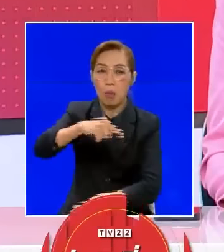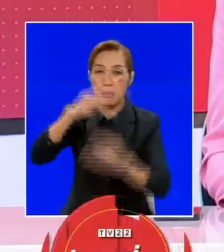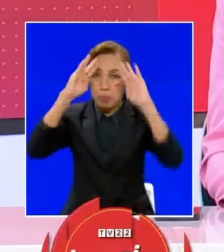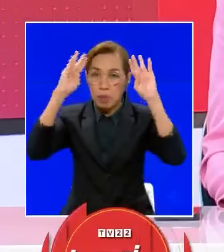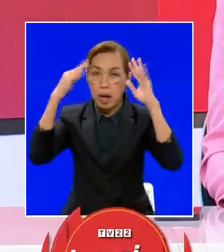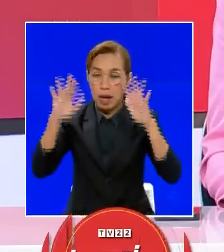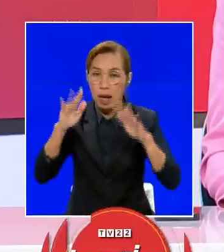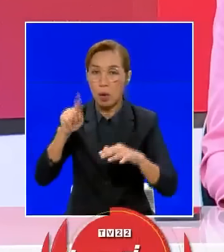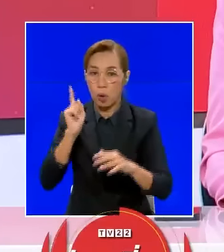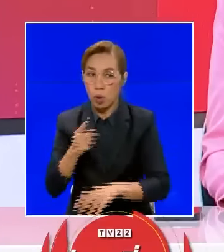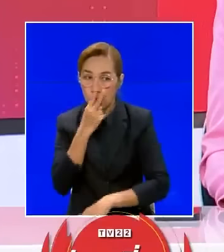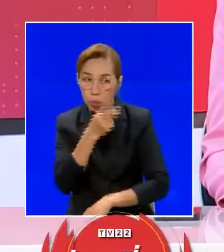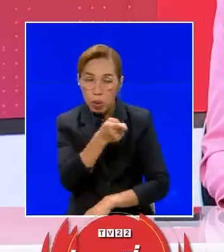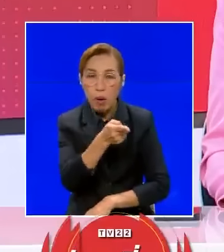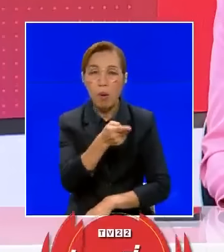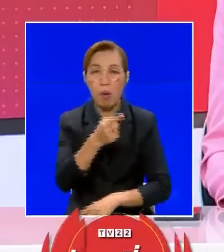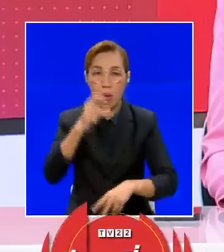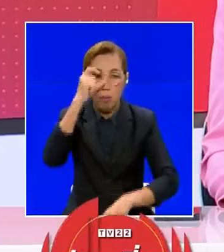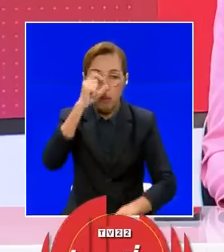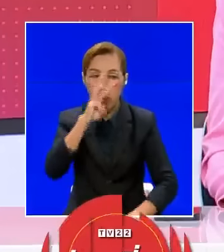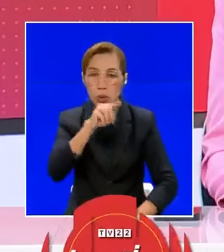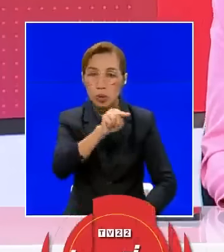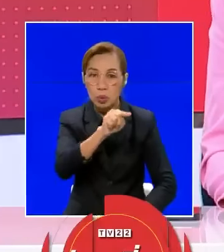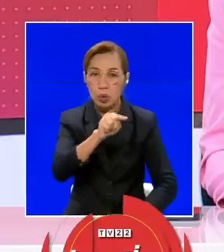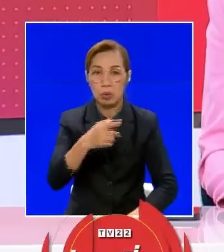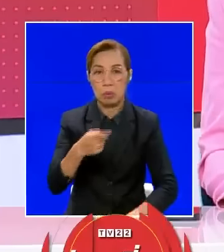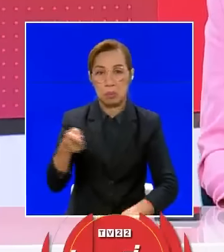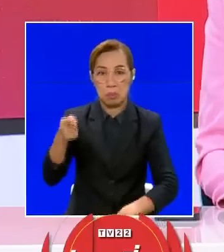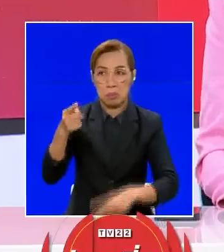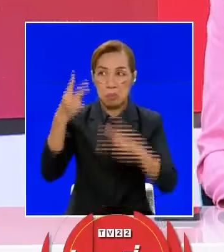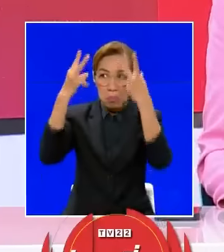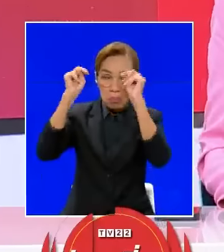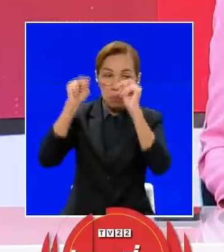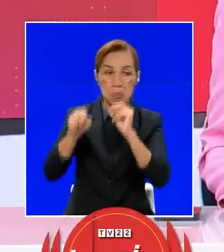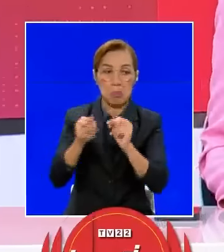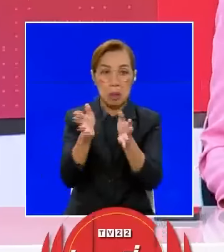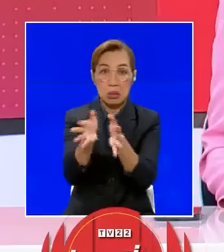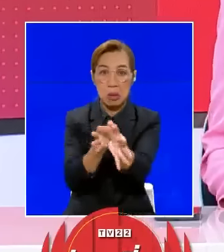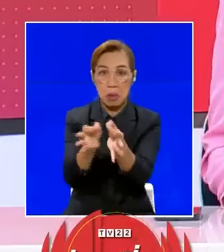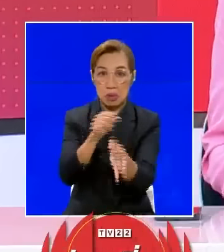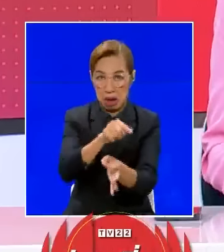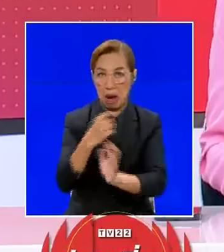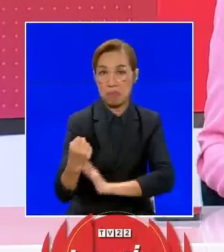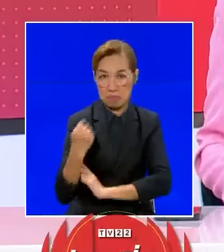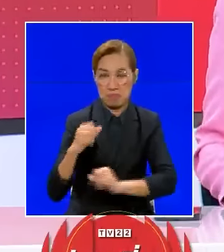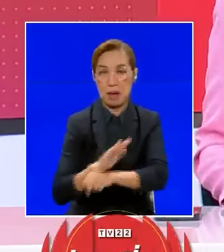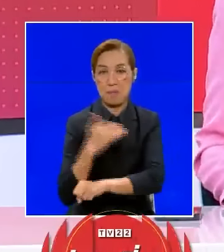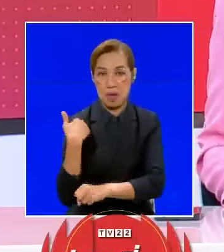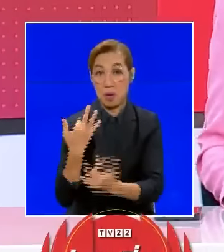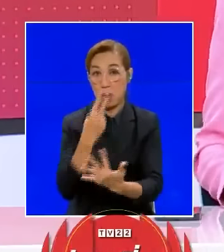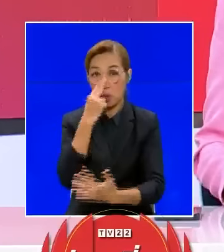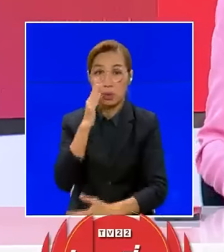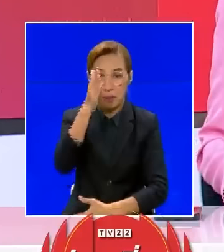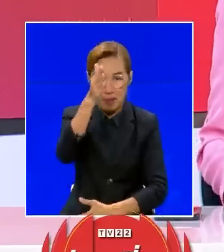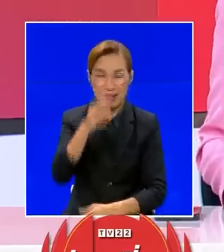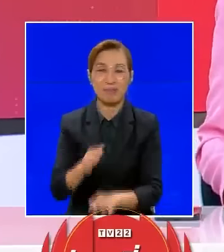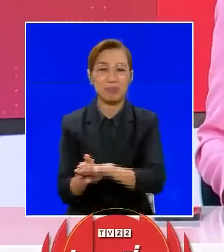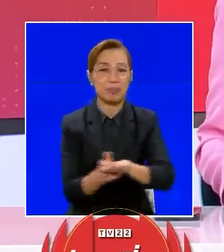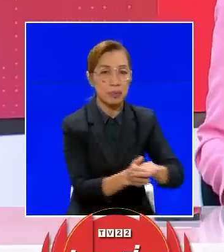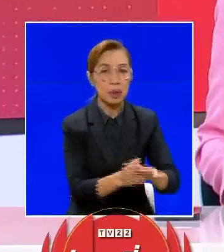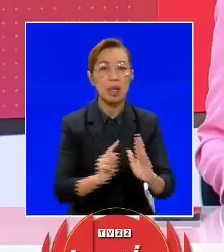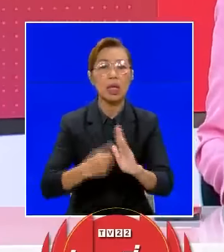าดูเป็นพิเศษเพราะที่ปรึกษาหลายครั้งก็คือที่ปรึกษาอำนาจเยอะมากนะฮะอ่ะช่วงแรกมาดูนี้ท่านผู้ชมครับมาอีกแล้วฮะโ